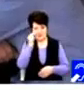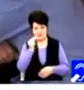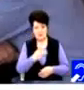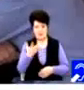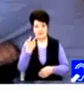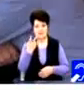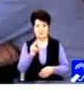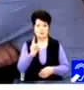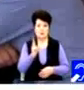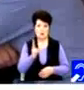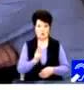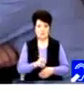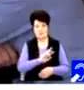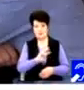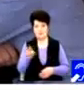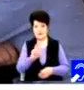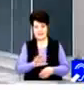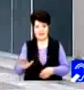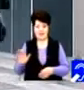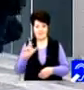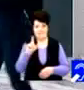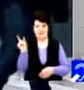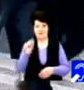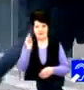Circa 325000 de